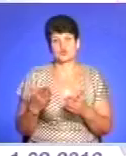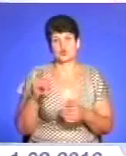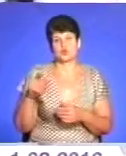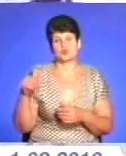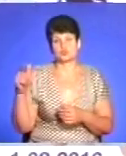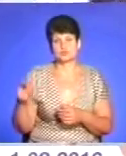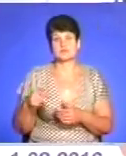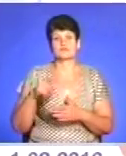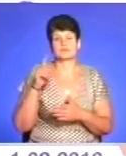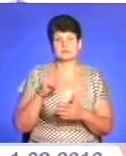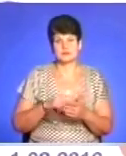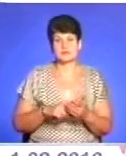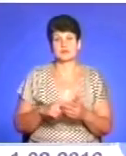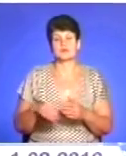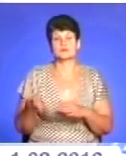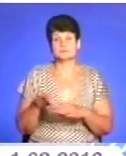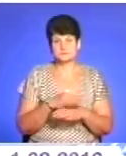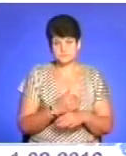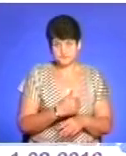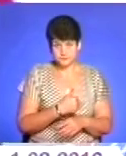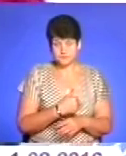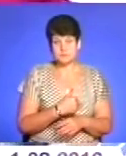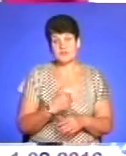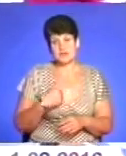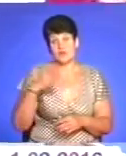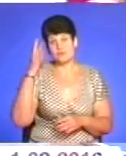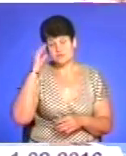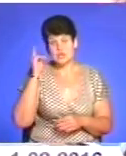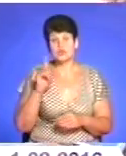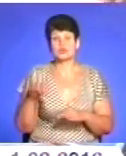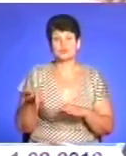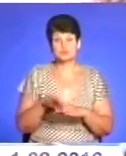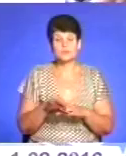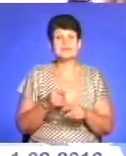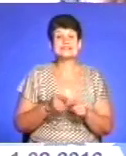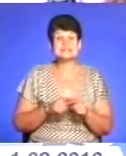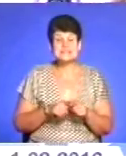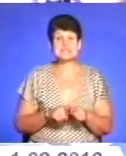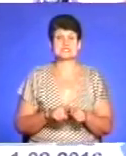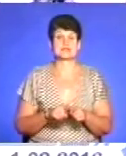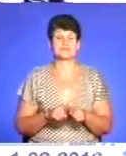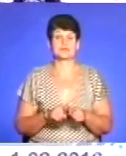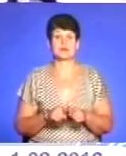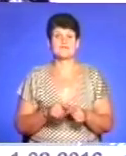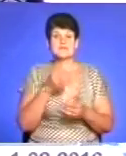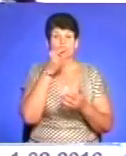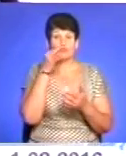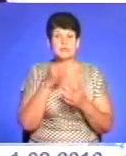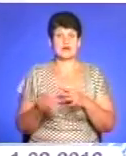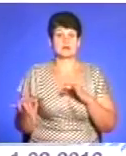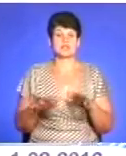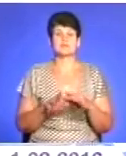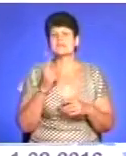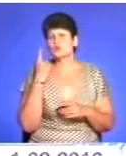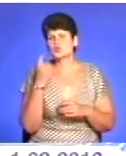люди впевнені в шлюбі, взагалі я вважаю, що шлюб – це дуже відповідальна річ. І чи він буде створений за